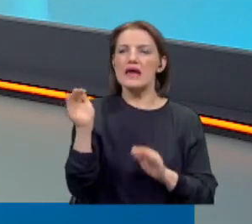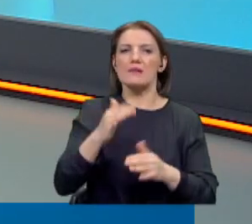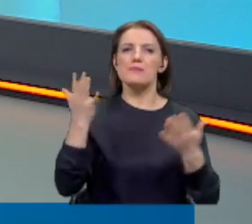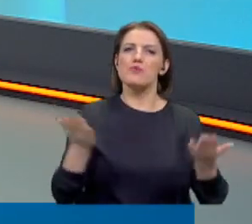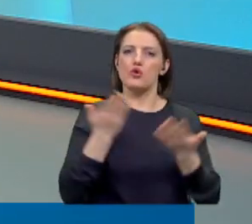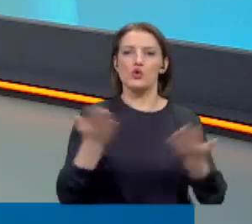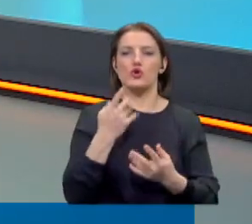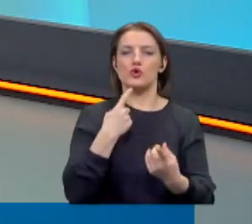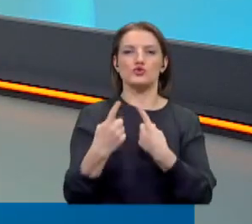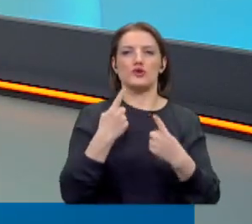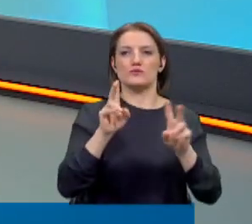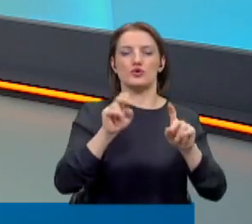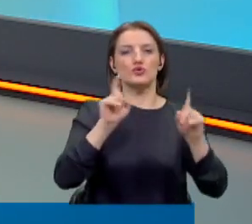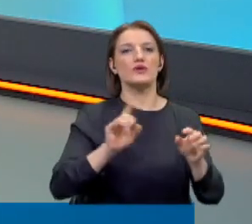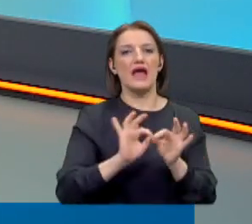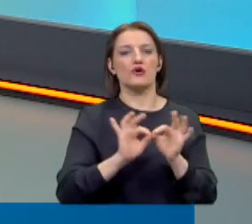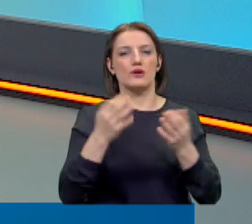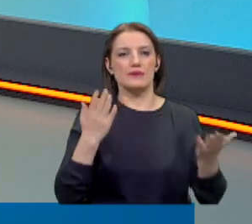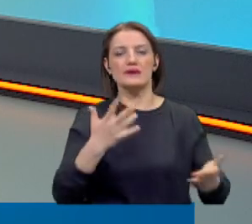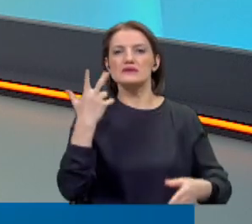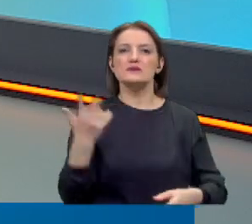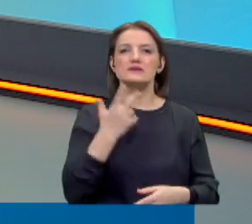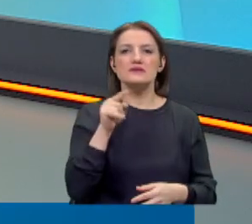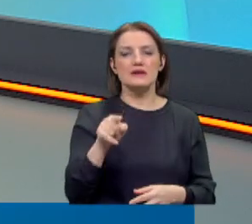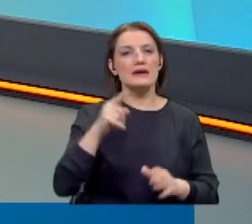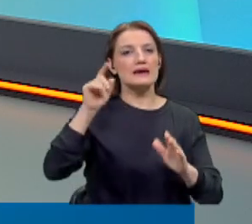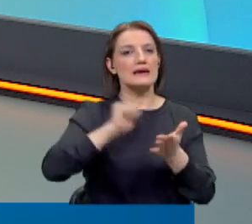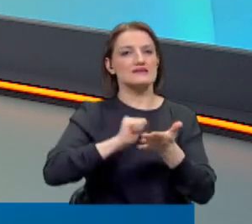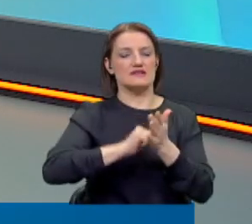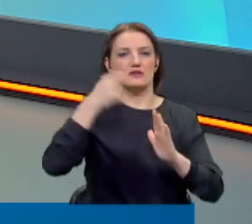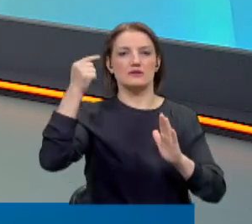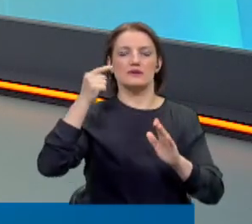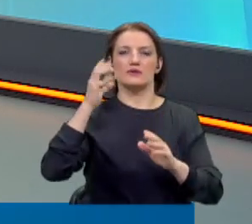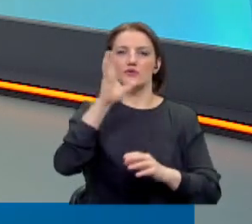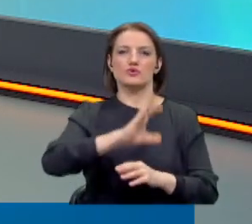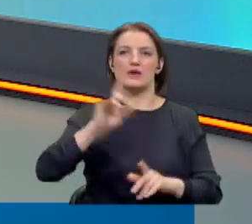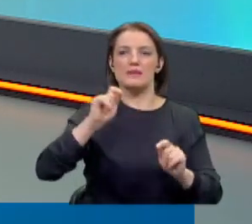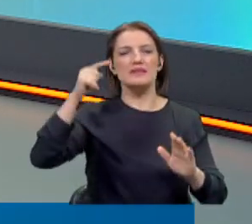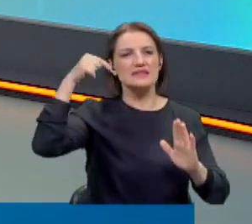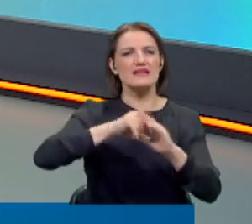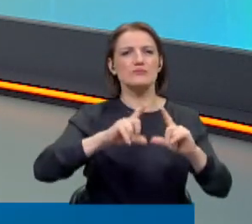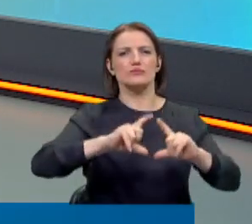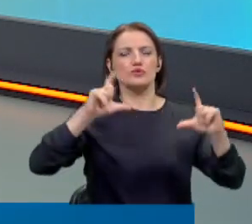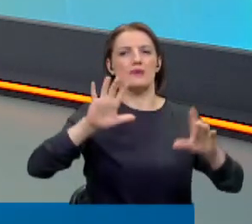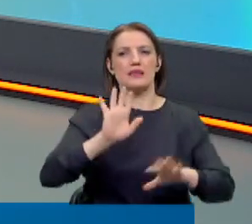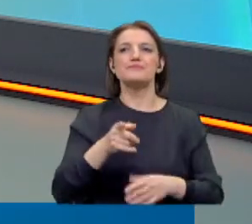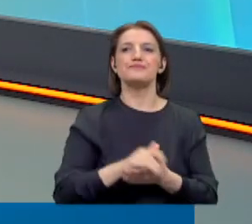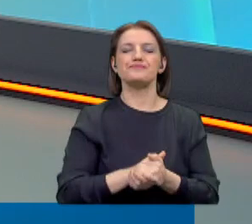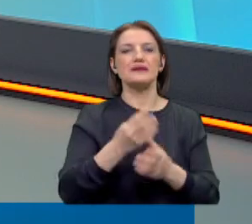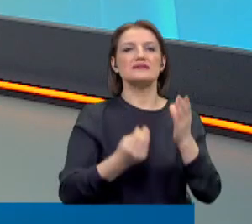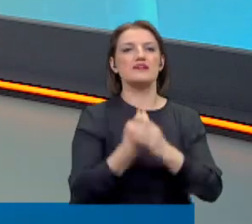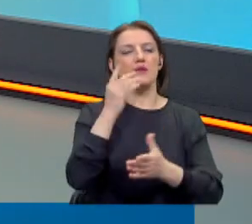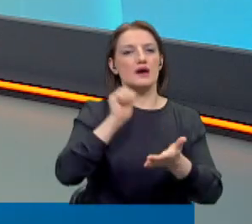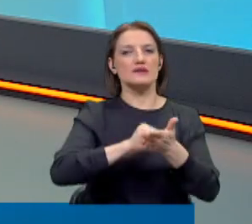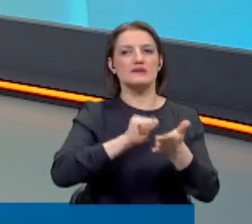bol bol konuşacağız kondur zaten ekonomi bir hızlı şekilde gazete turu yapalım detaylarını hiç büyük beden gösterin Sabah gazetesi